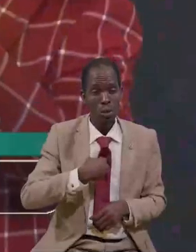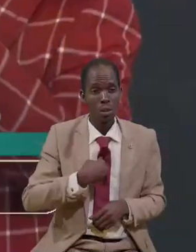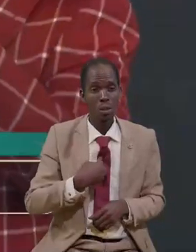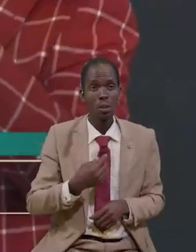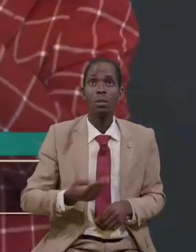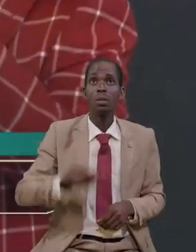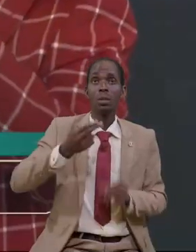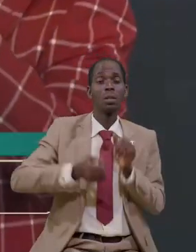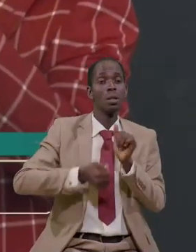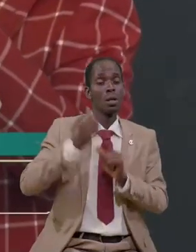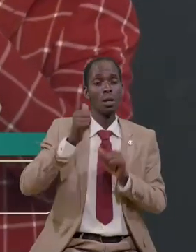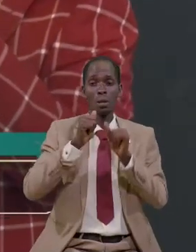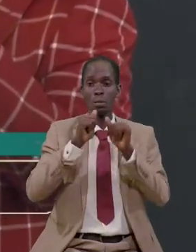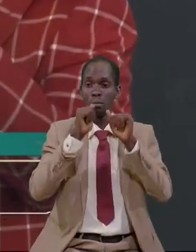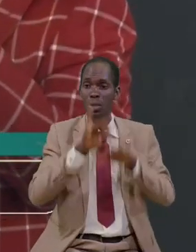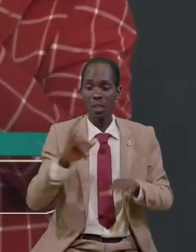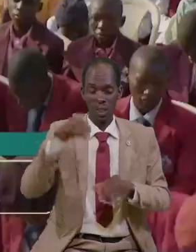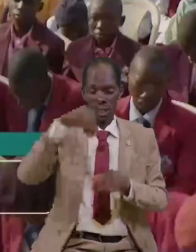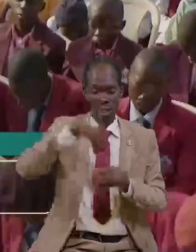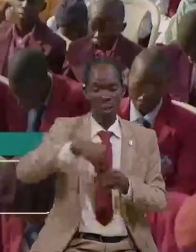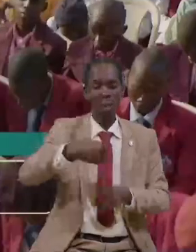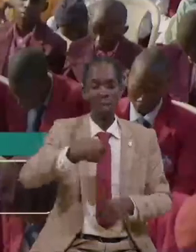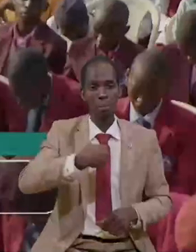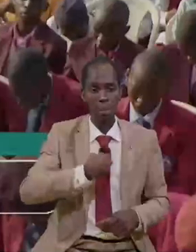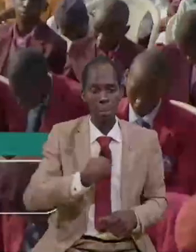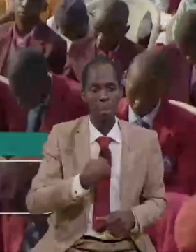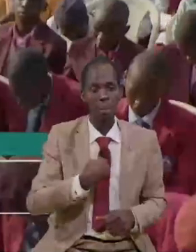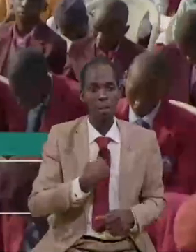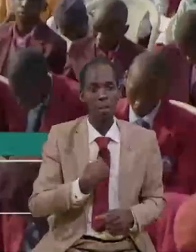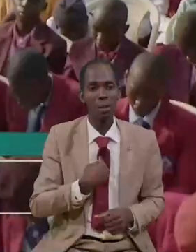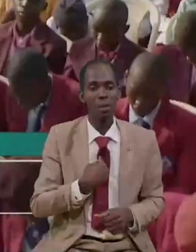Les bénédictions transcendantes en moi.